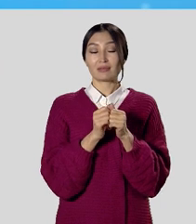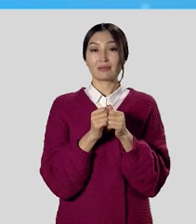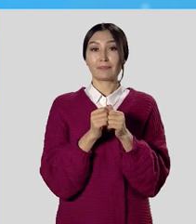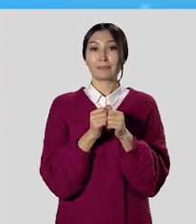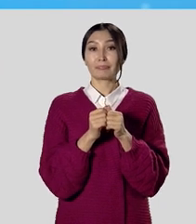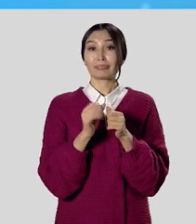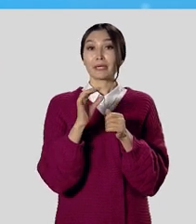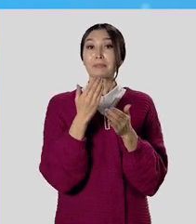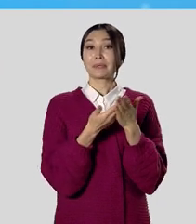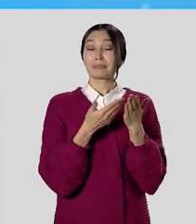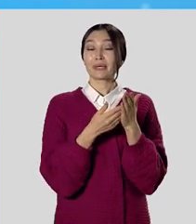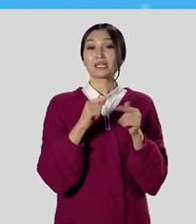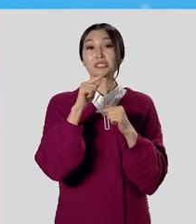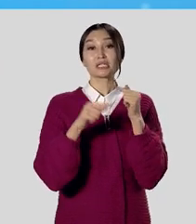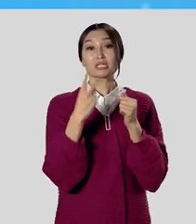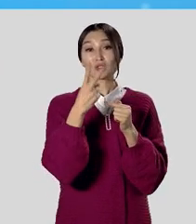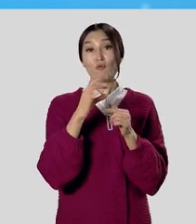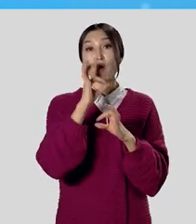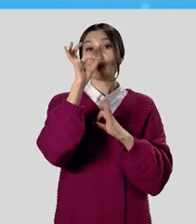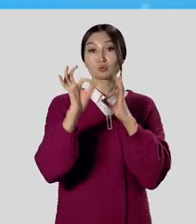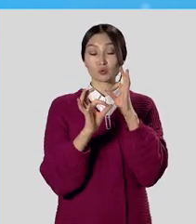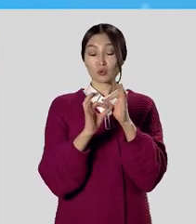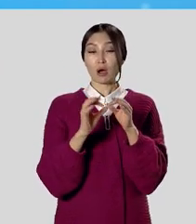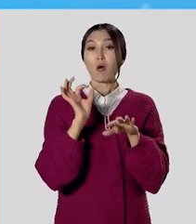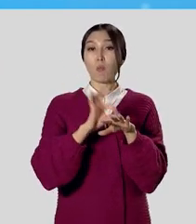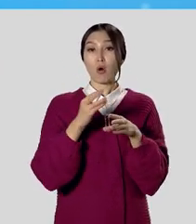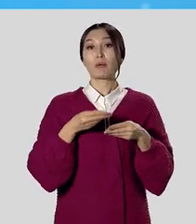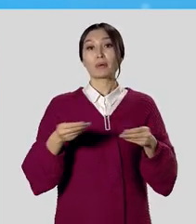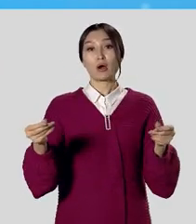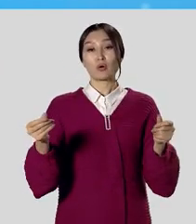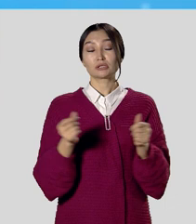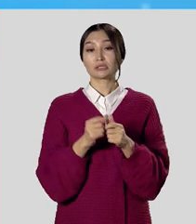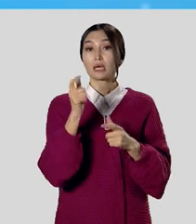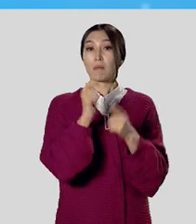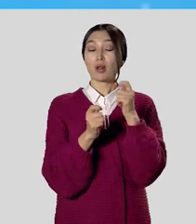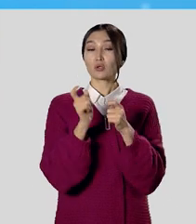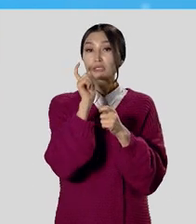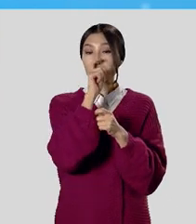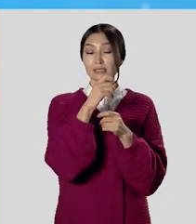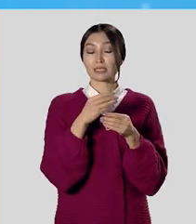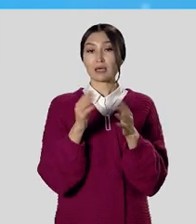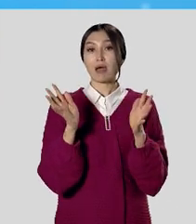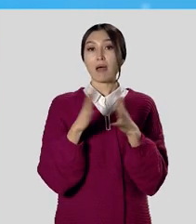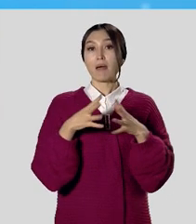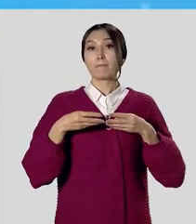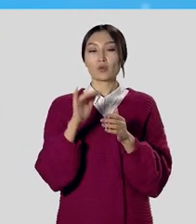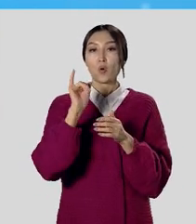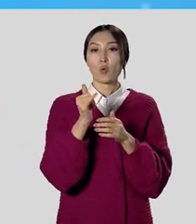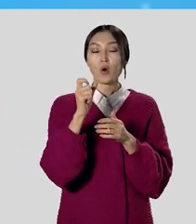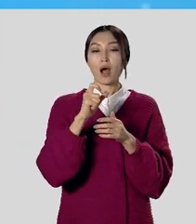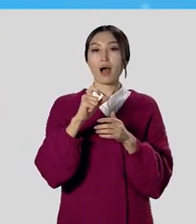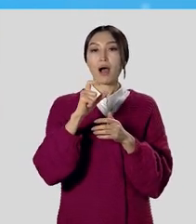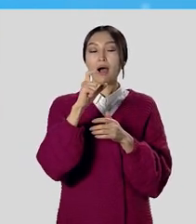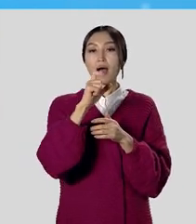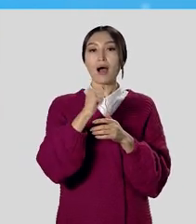окончания. Примерно через двое суток боль стихает, молочная кислота окисляется дальше. У